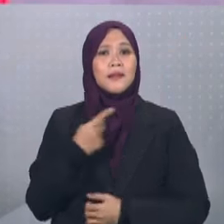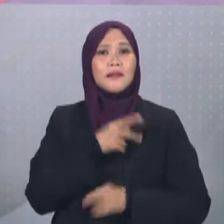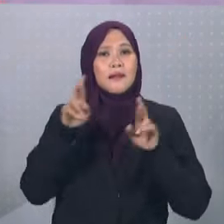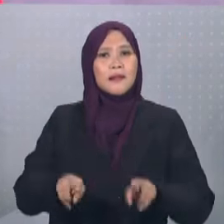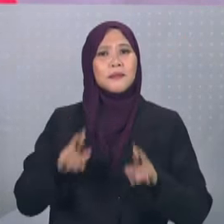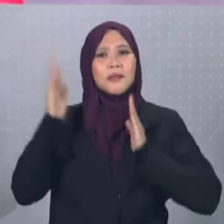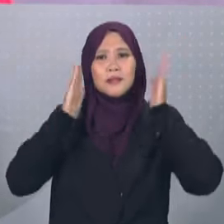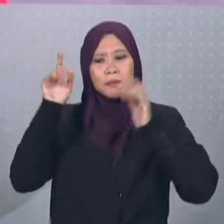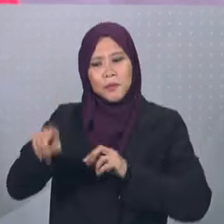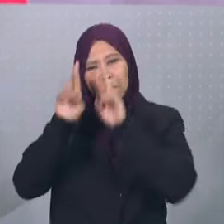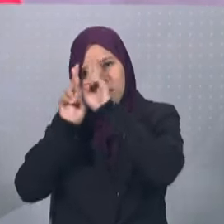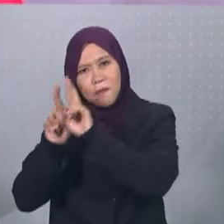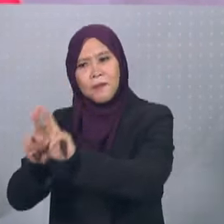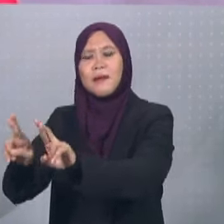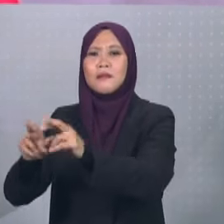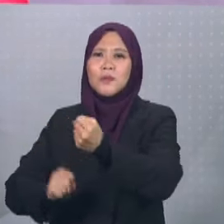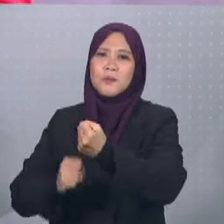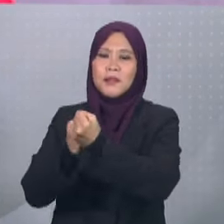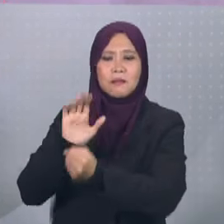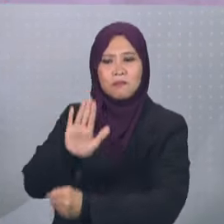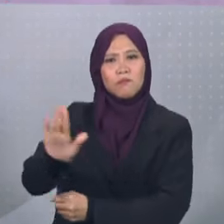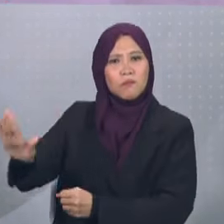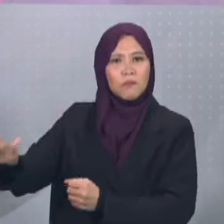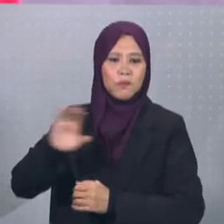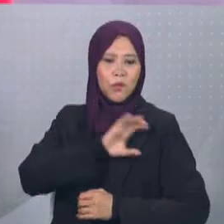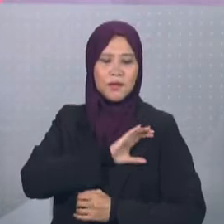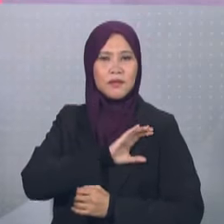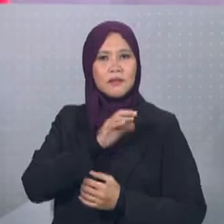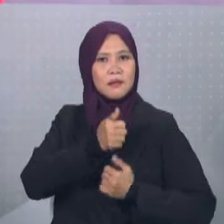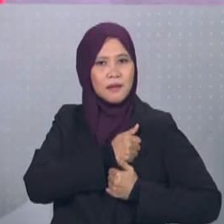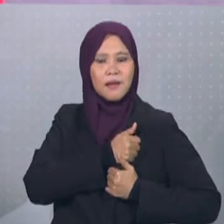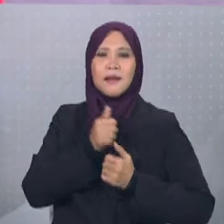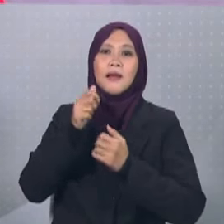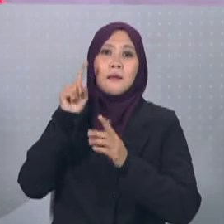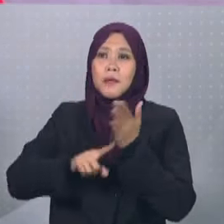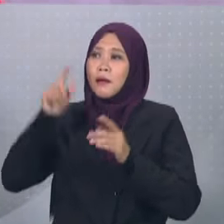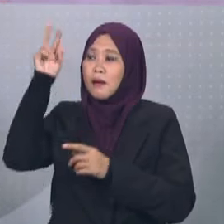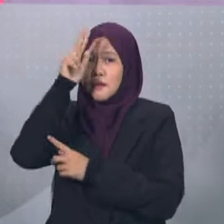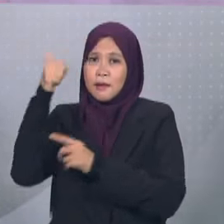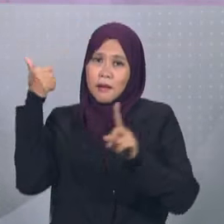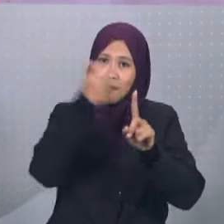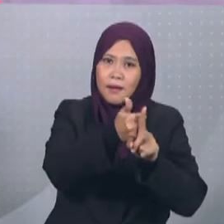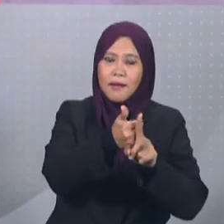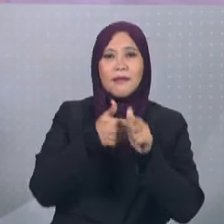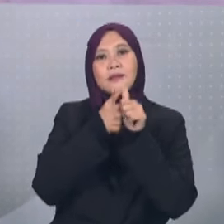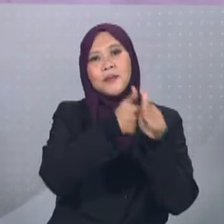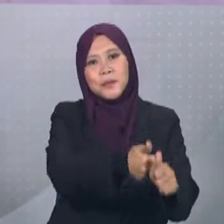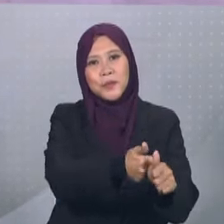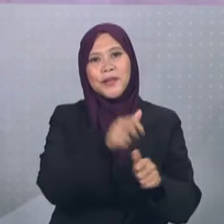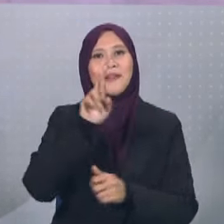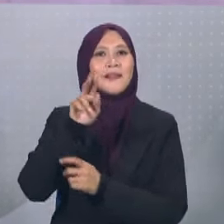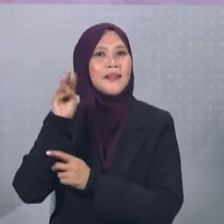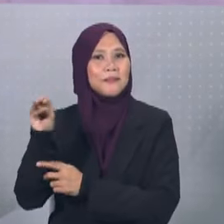perlu menghormati dan menghargai sumbangan mereka dan patuh kepada perintah yang telah ditetapkan. Mohan Chinasami,